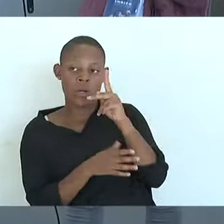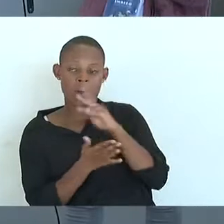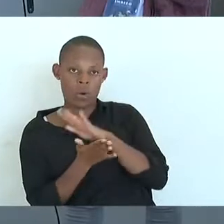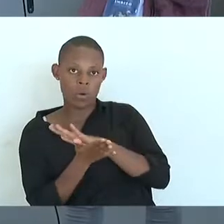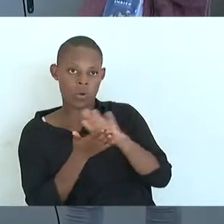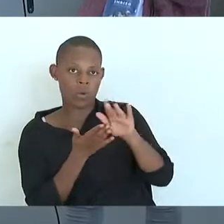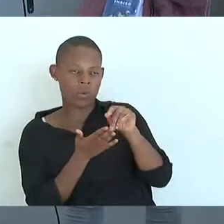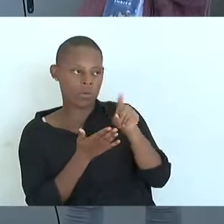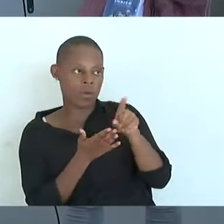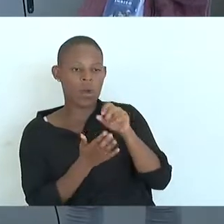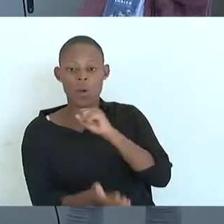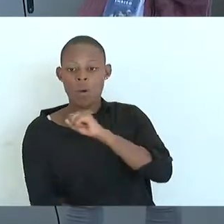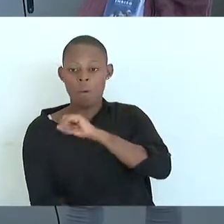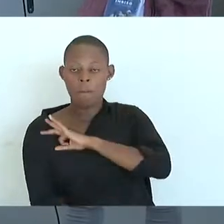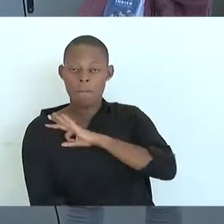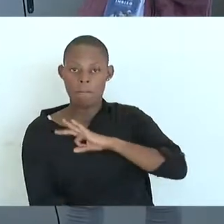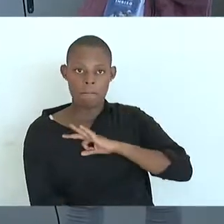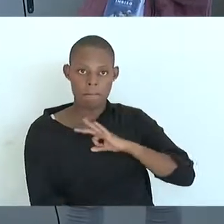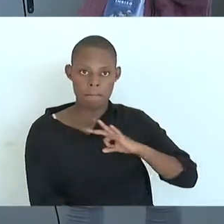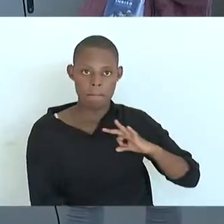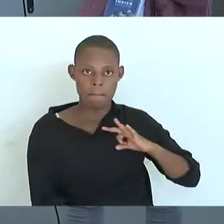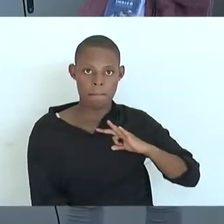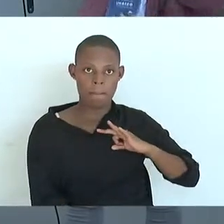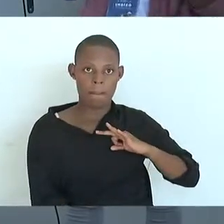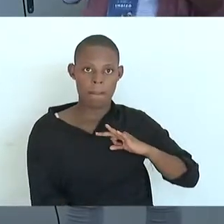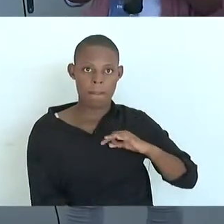umeya wenu